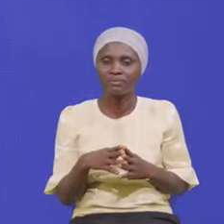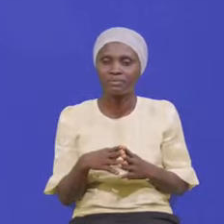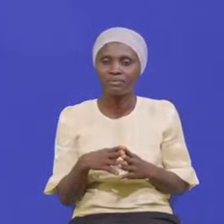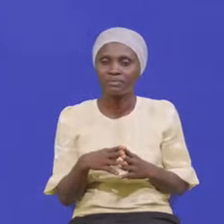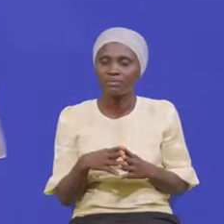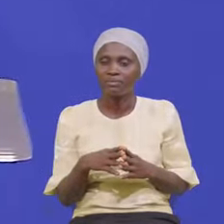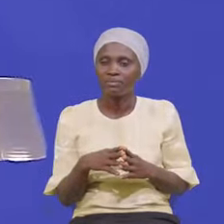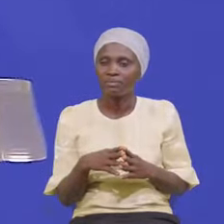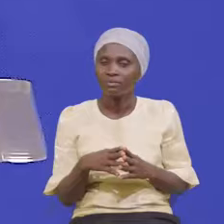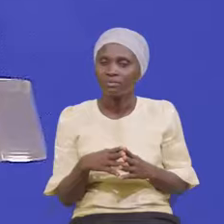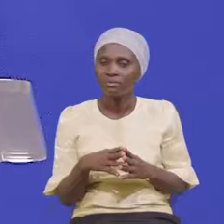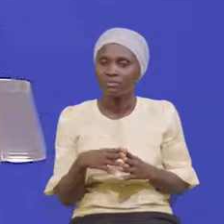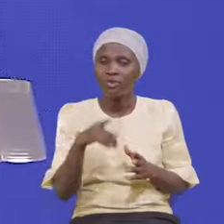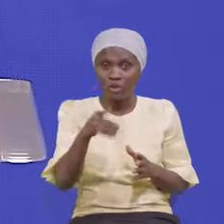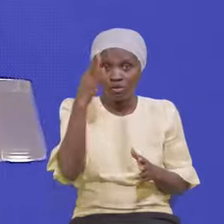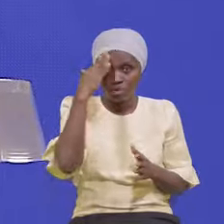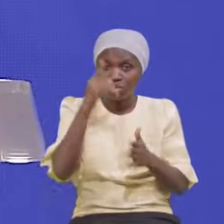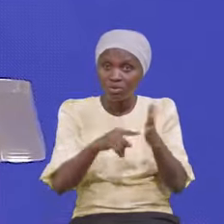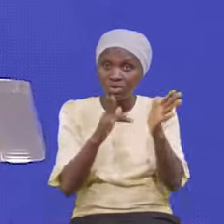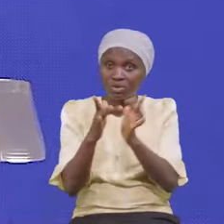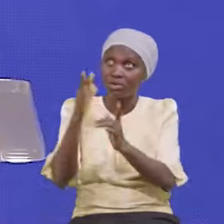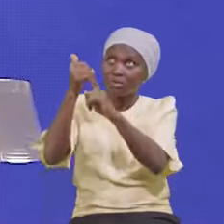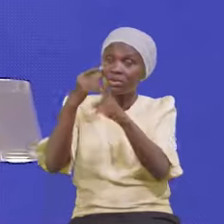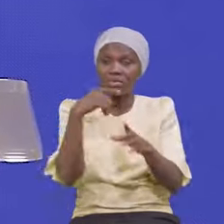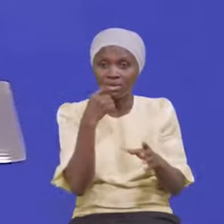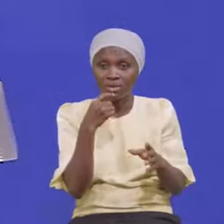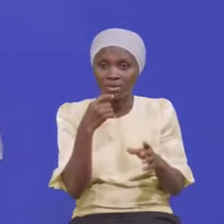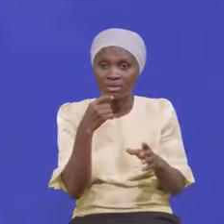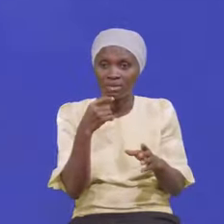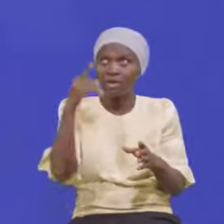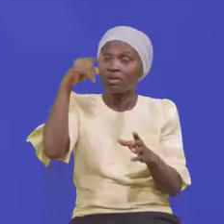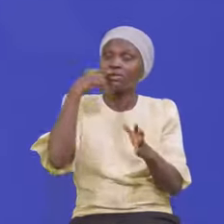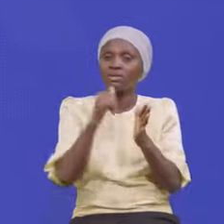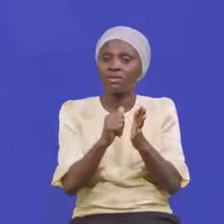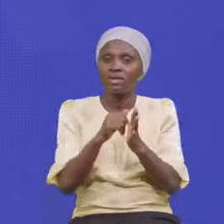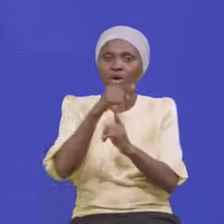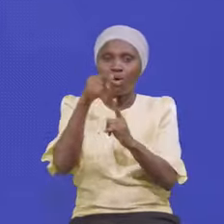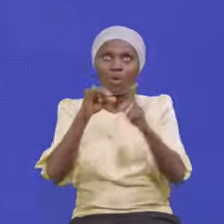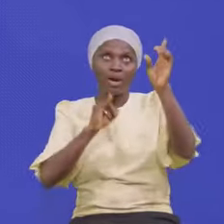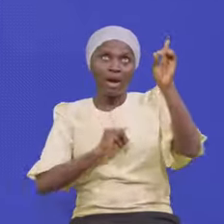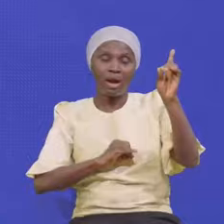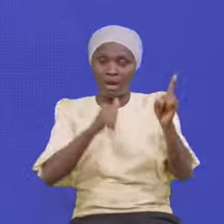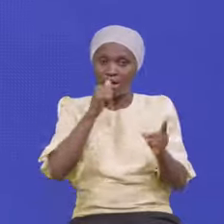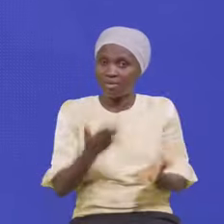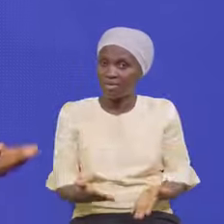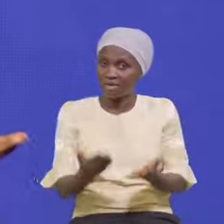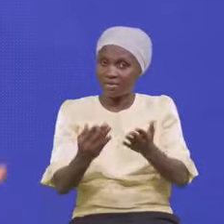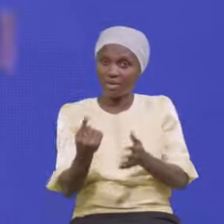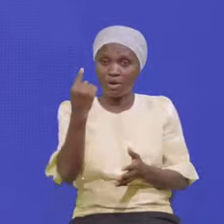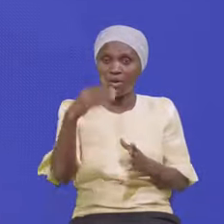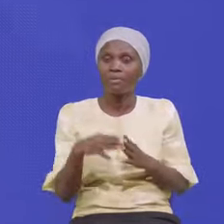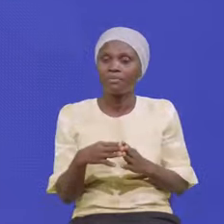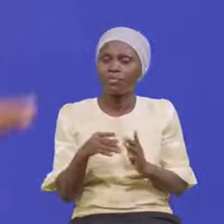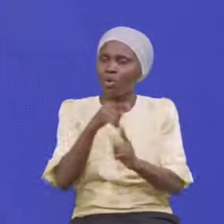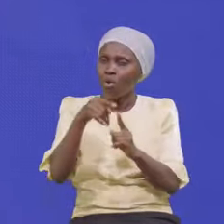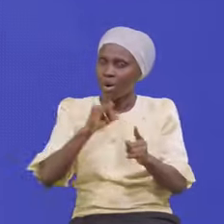కాదు అనుకుంటారు. But you know what Jesus said? కానీ యేసు ఏం చెప్పారో తెలుసా? He said when I am lifted up. నేను పైకెత్తబడినప్పుడు, when